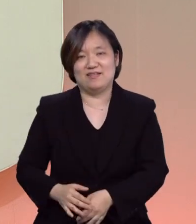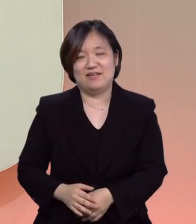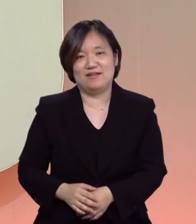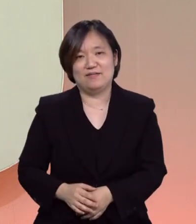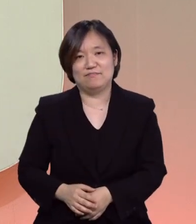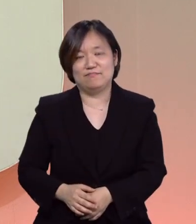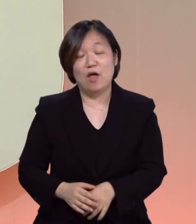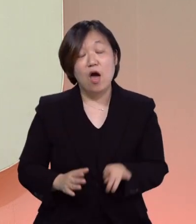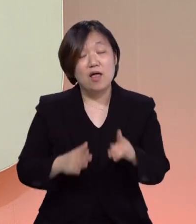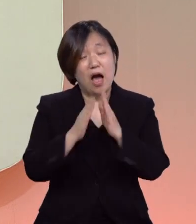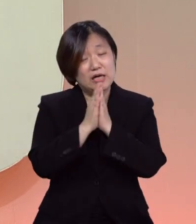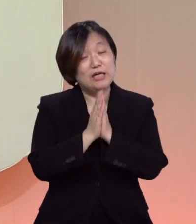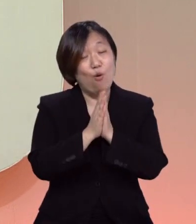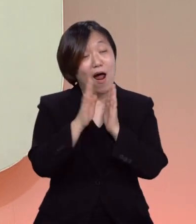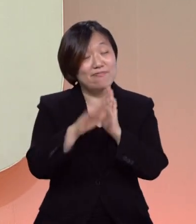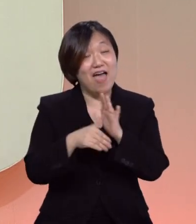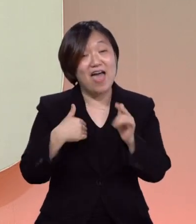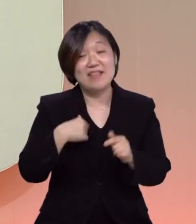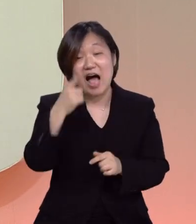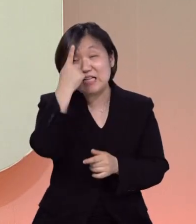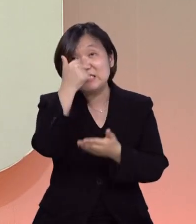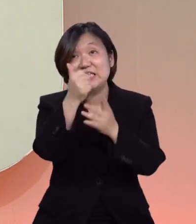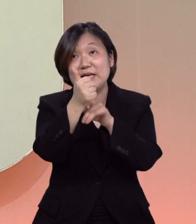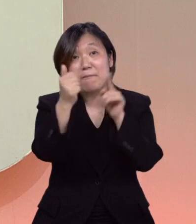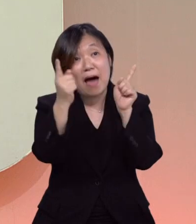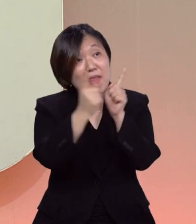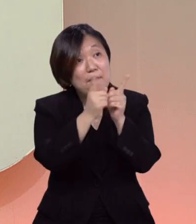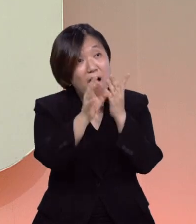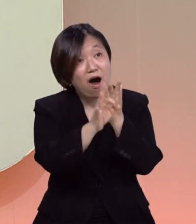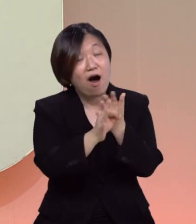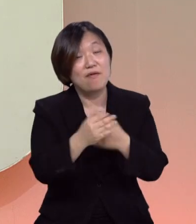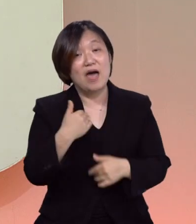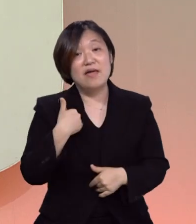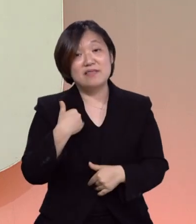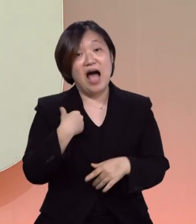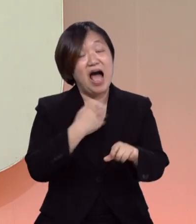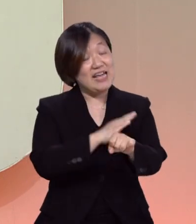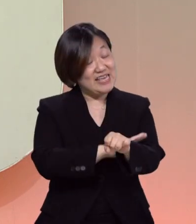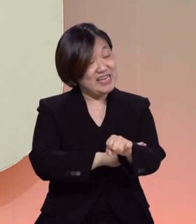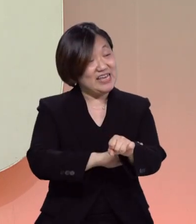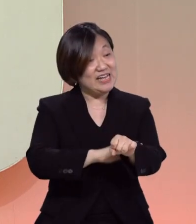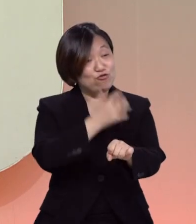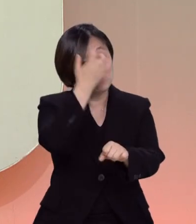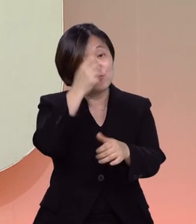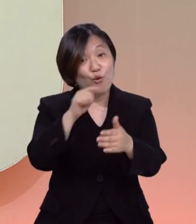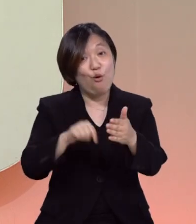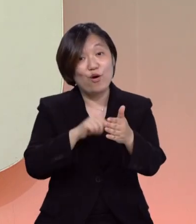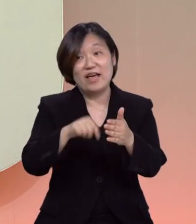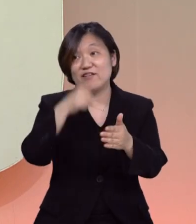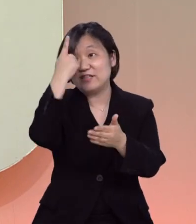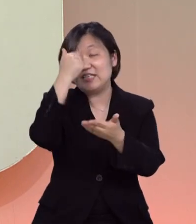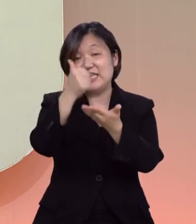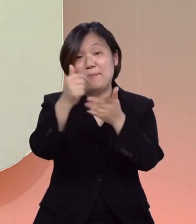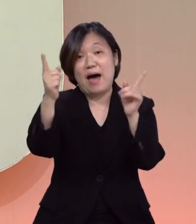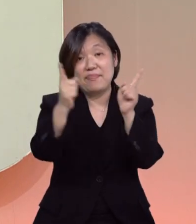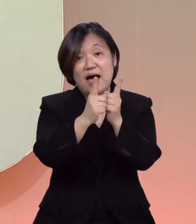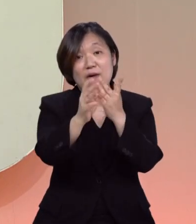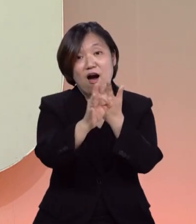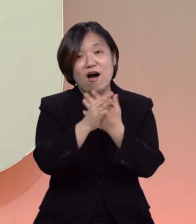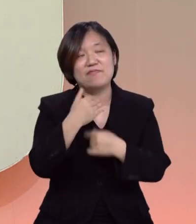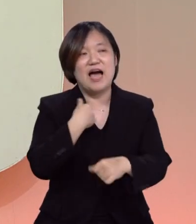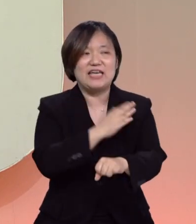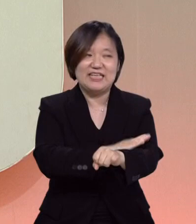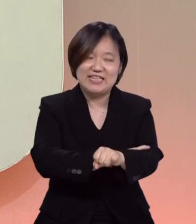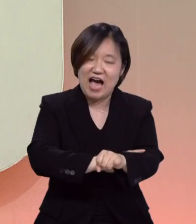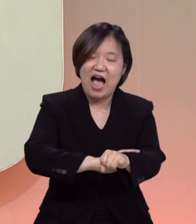광우 스님이 꿈에 나타나시며 제가 너무나 좋은 일이 생깁니다라는 얘기를 제가 여러 번